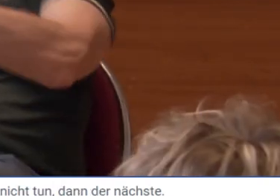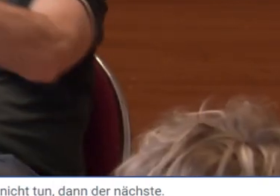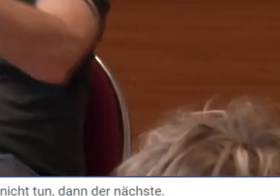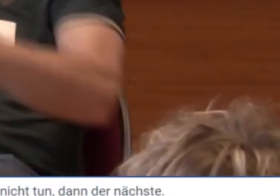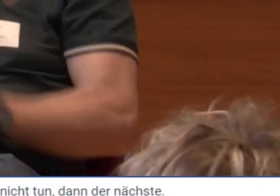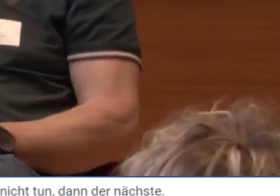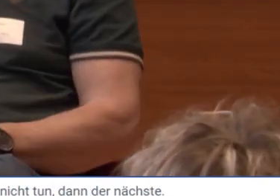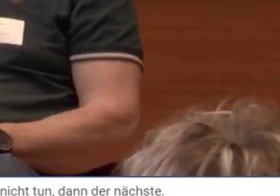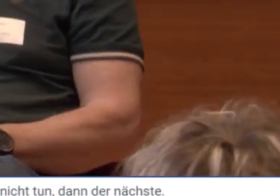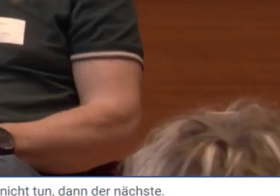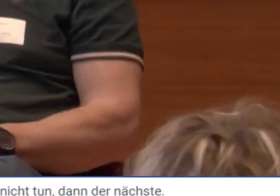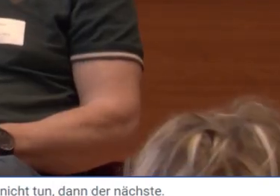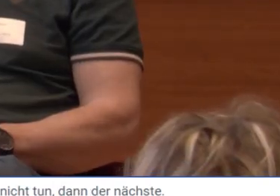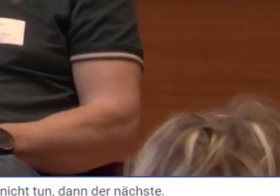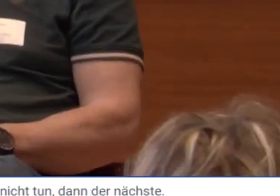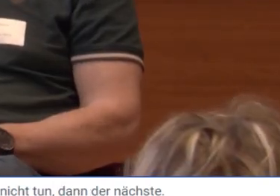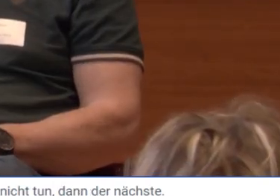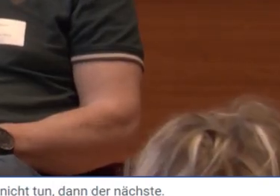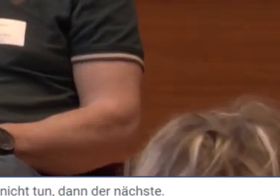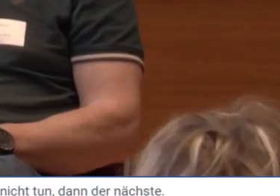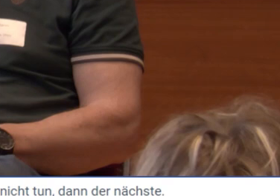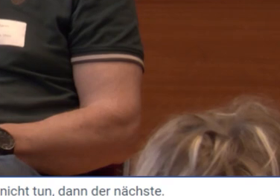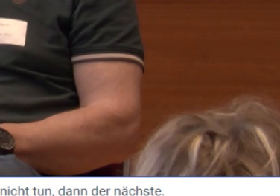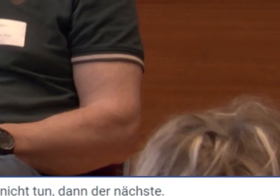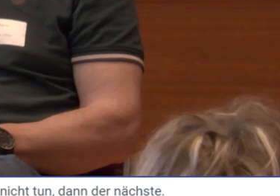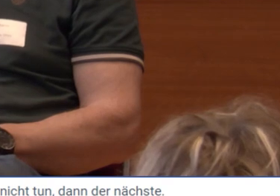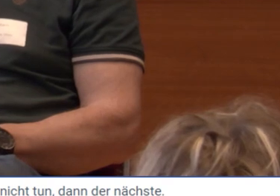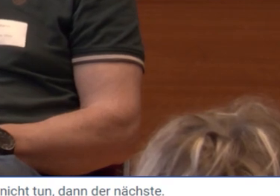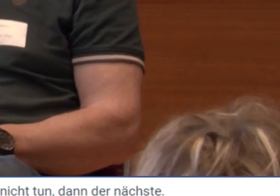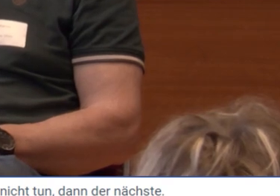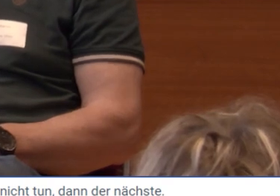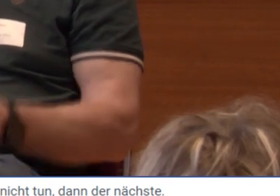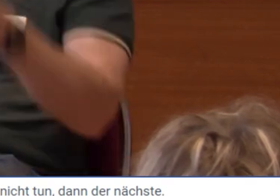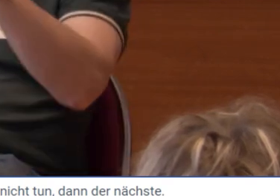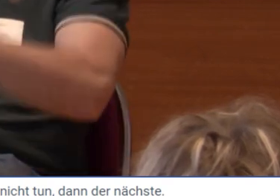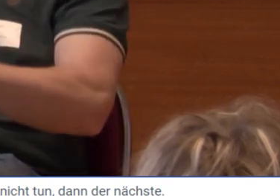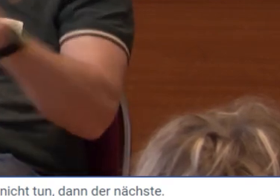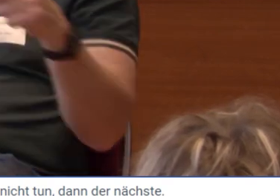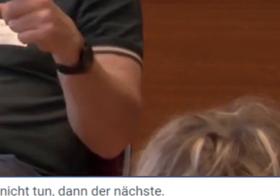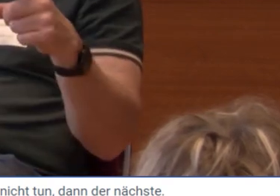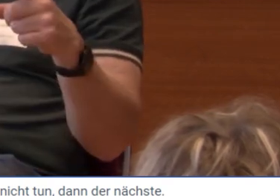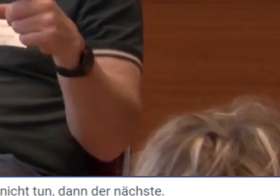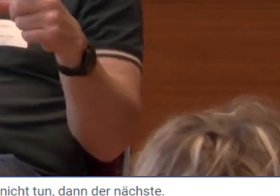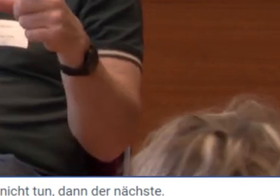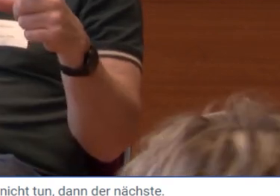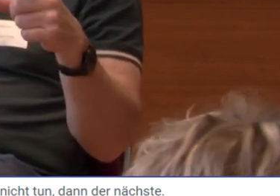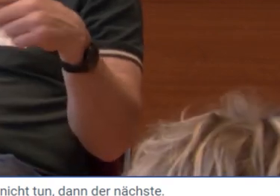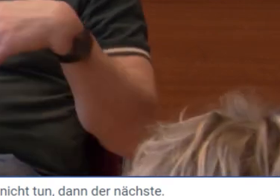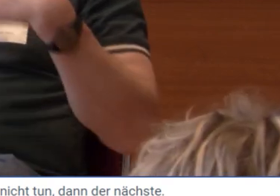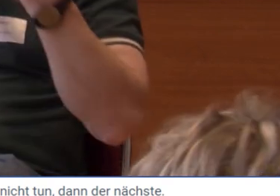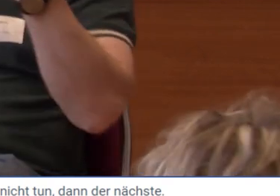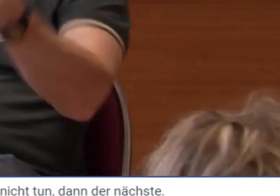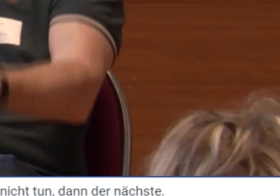so im Moment gerade das Thema ist wie das Gesetz aussehen soll ob man dort nicht so ein Verfahren haben müsste die andere Ebene ist die Ebene der